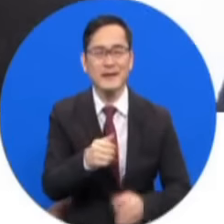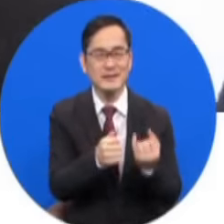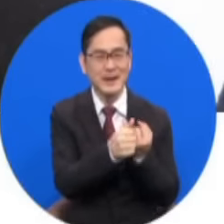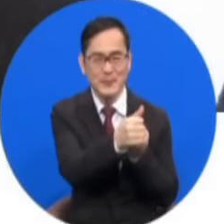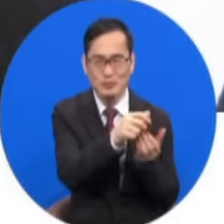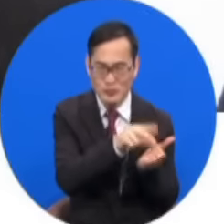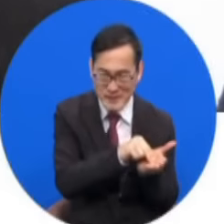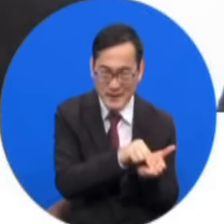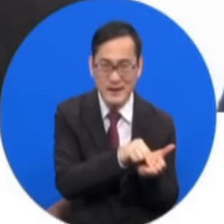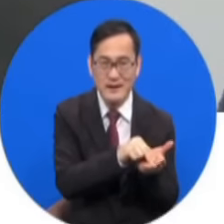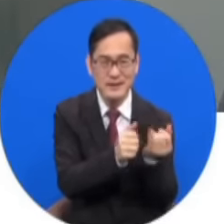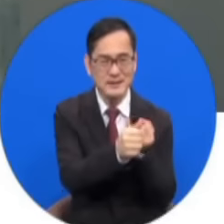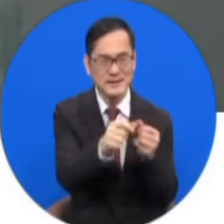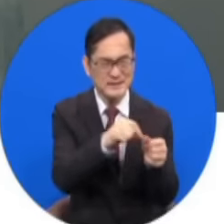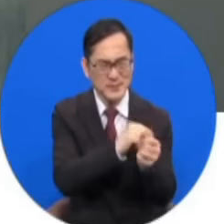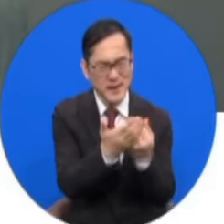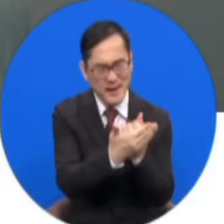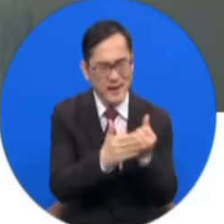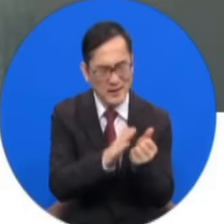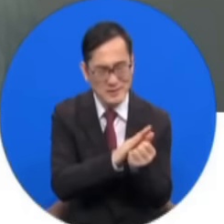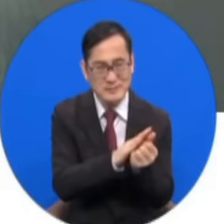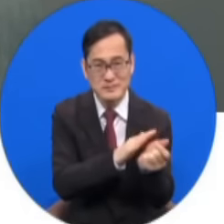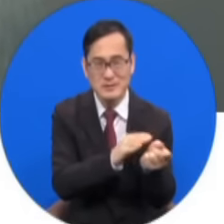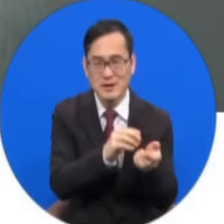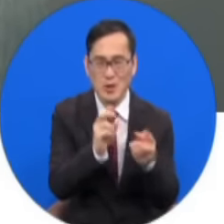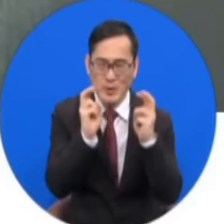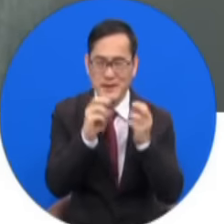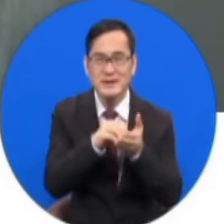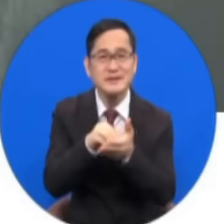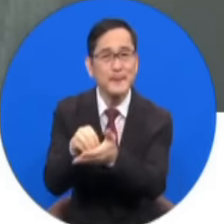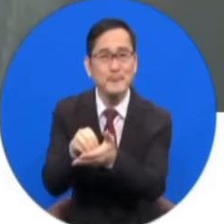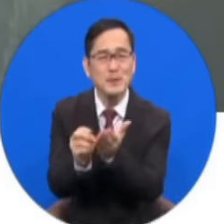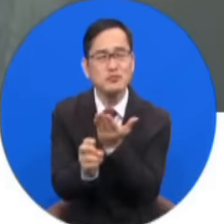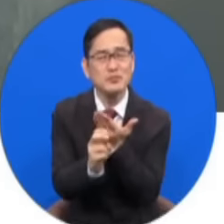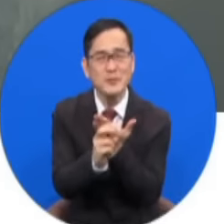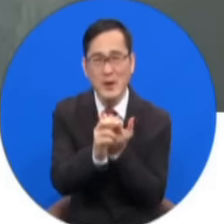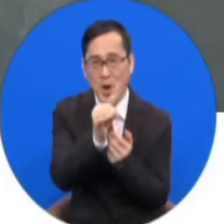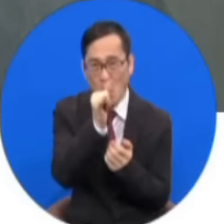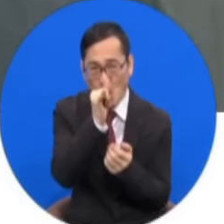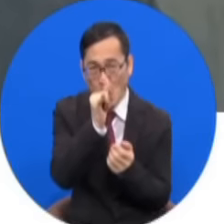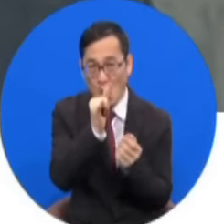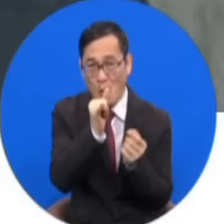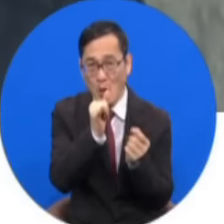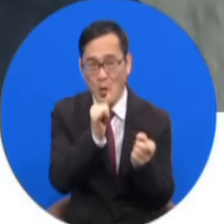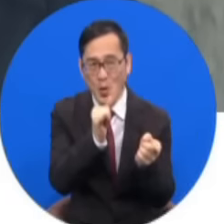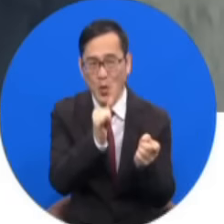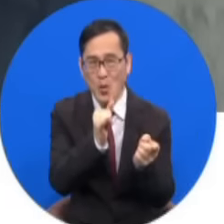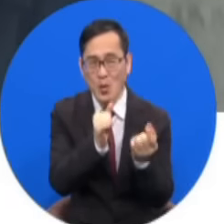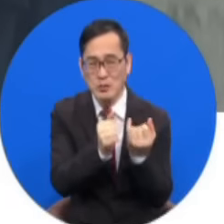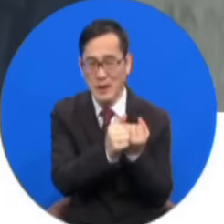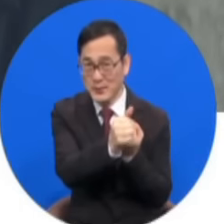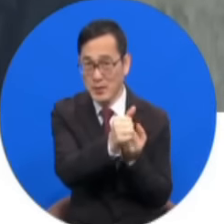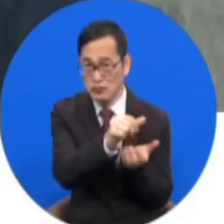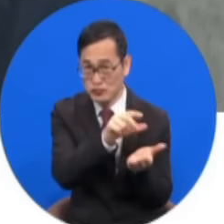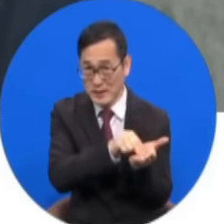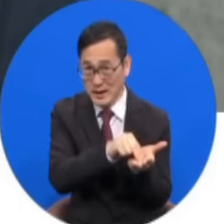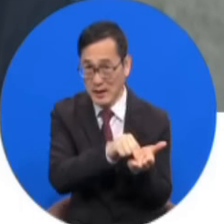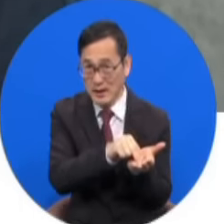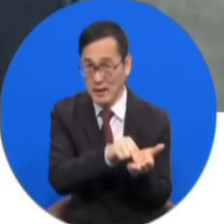대한 어 특해 취업 의혹 이것이 지금 가장 큰 어 문제라고 저는 생각합니다 그것이 이제제